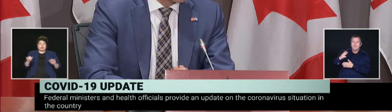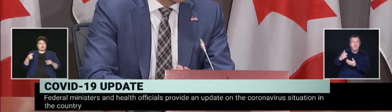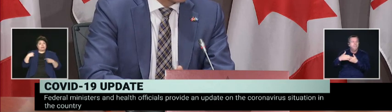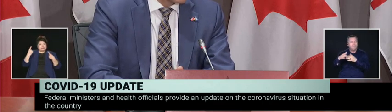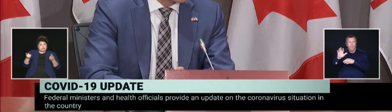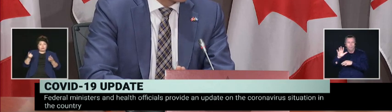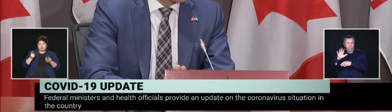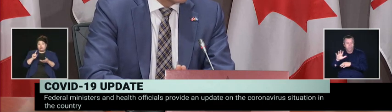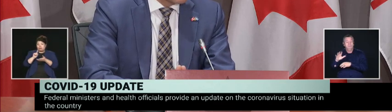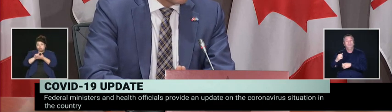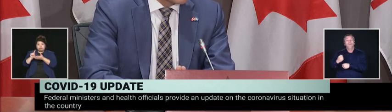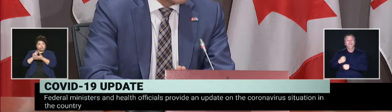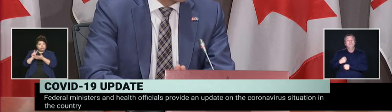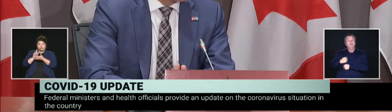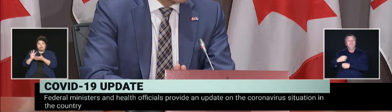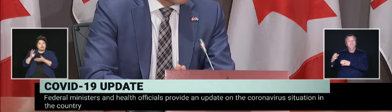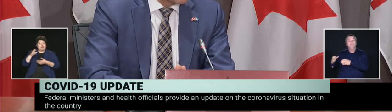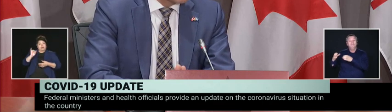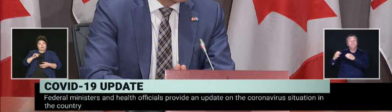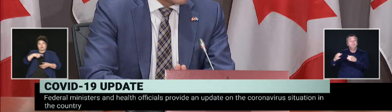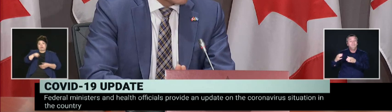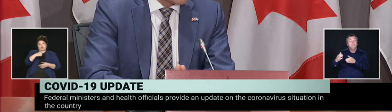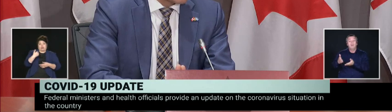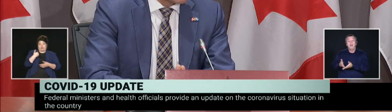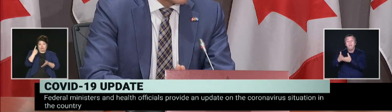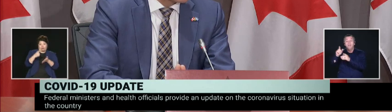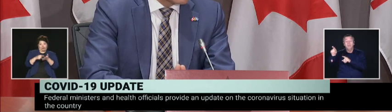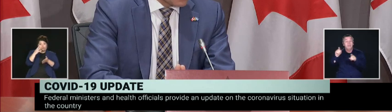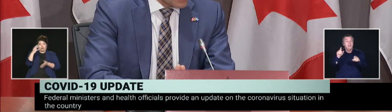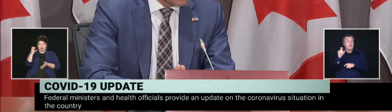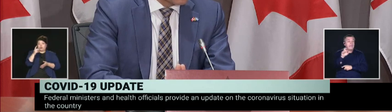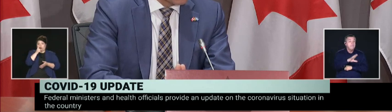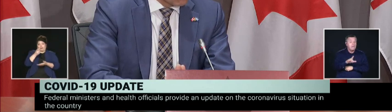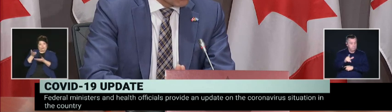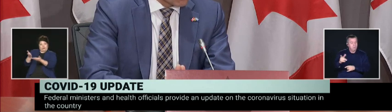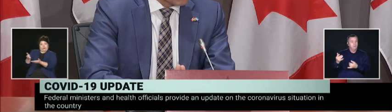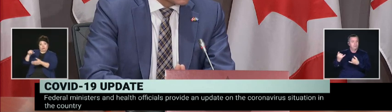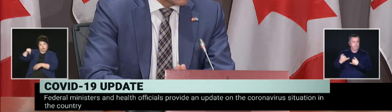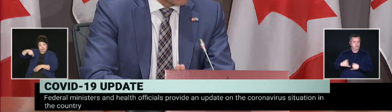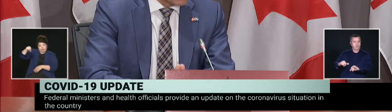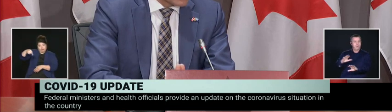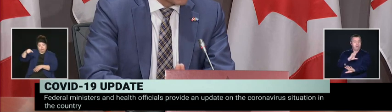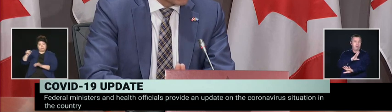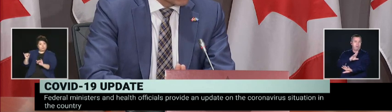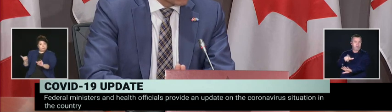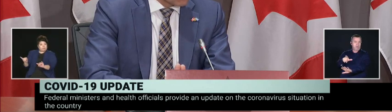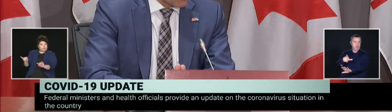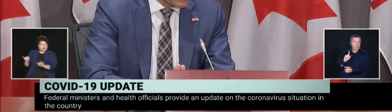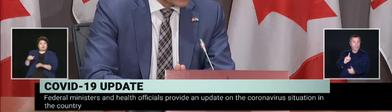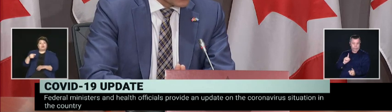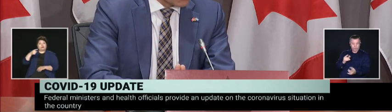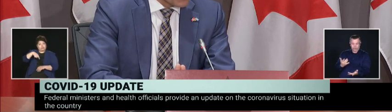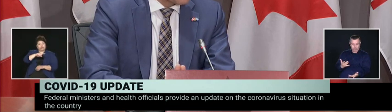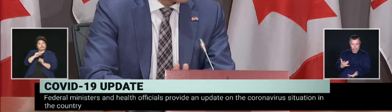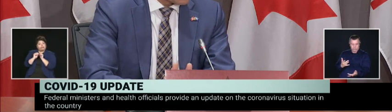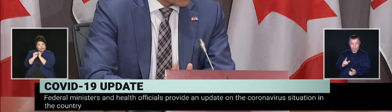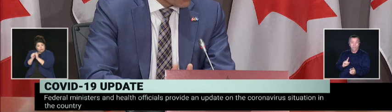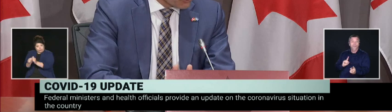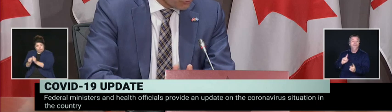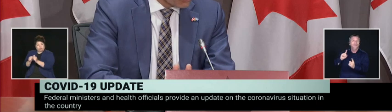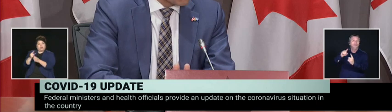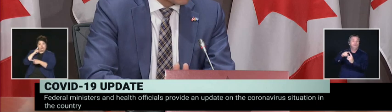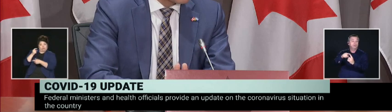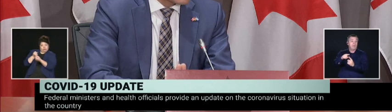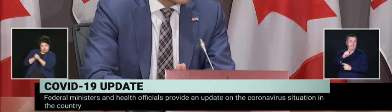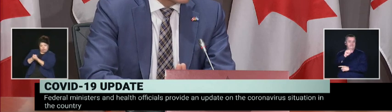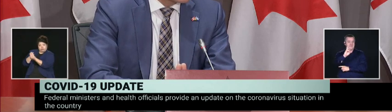canadiennes qui sont sur place au Québec continuent à être sur place encore aujourd'hui et vont l'être jusqu'au 26 juin.